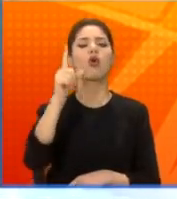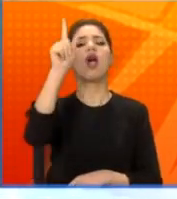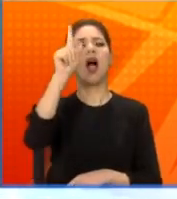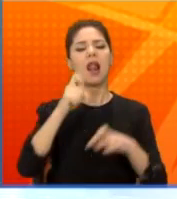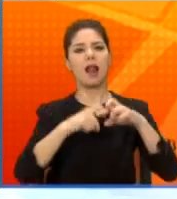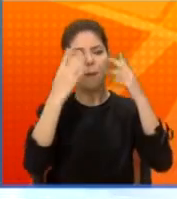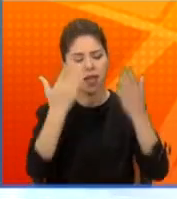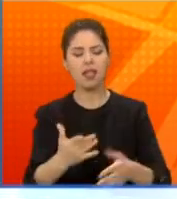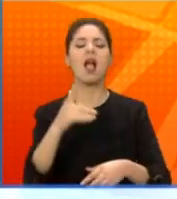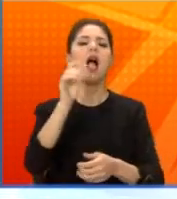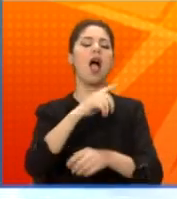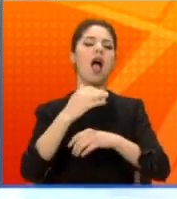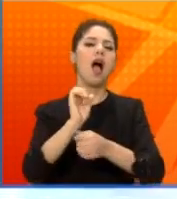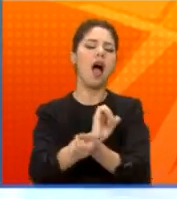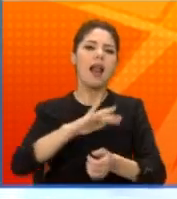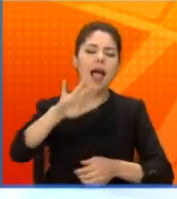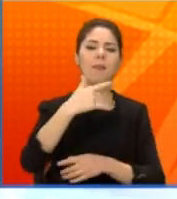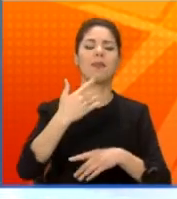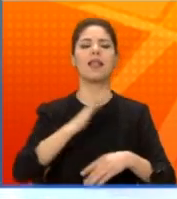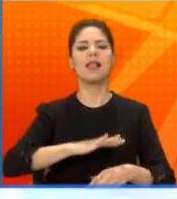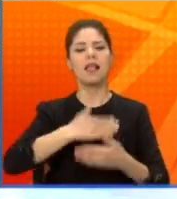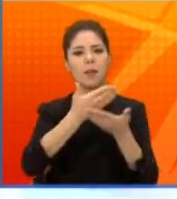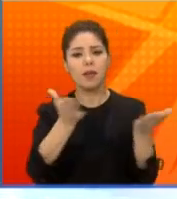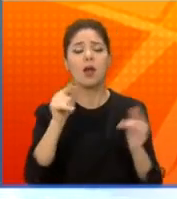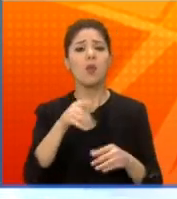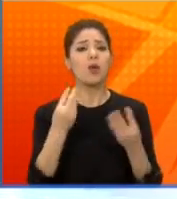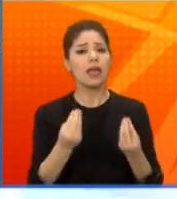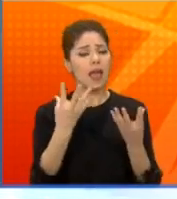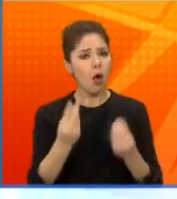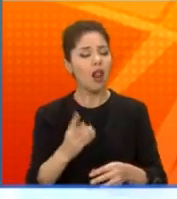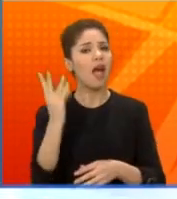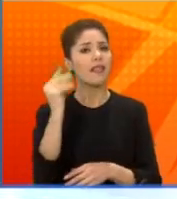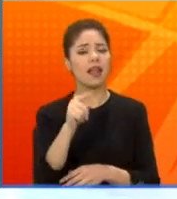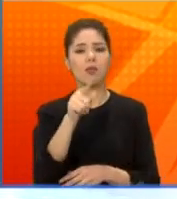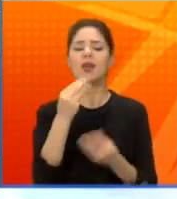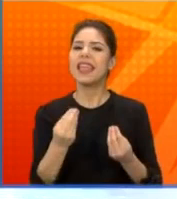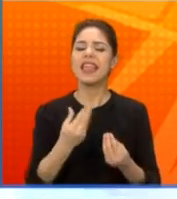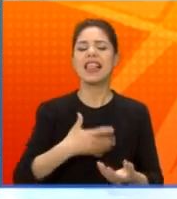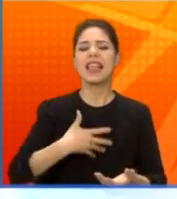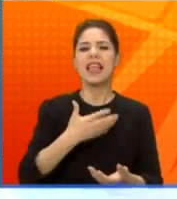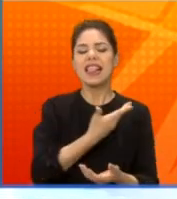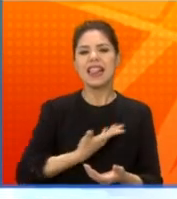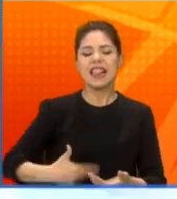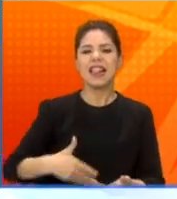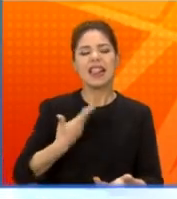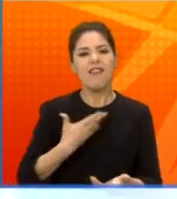ailelerine başsağlığı diliyoruz ve bugün iyileşenlerin sayısı en sevdiğimiz rakamlar. Bu